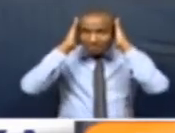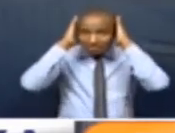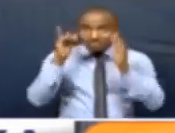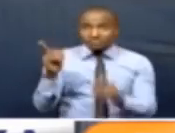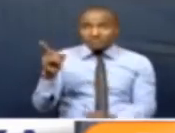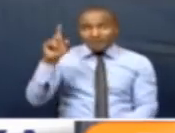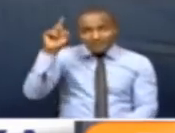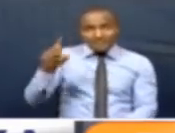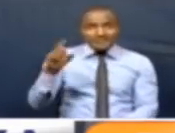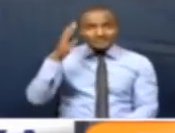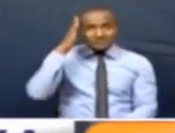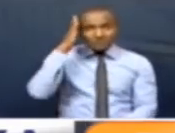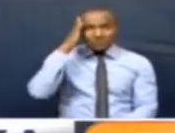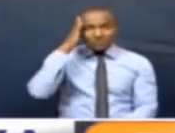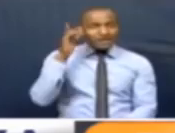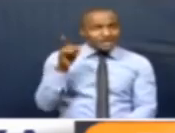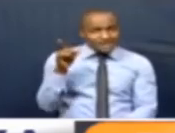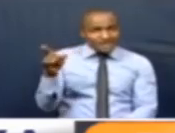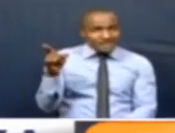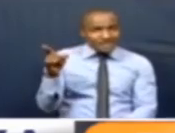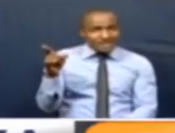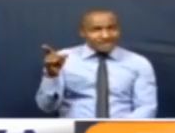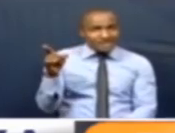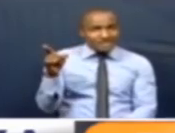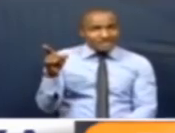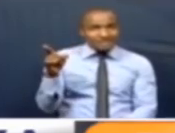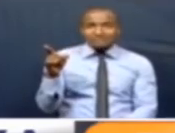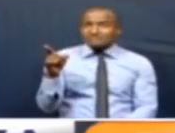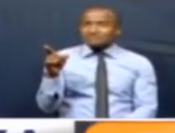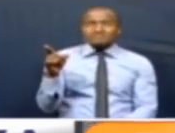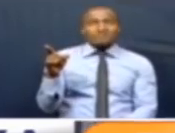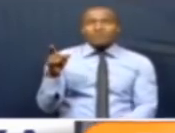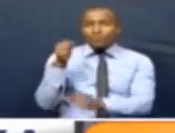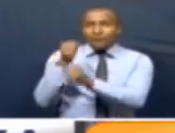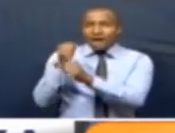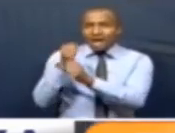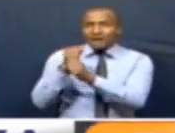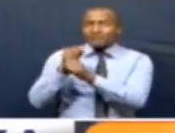ajue ya kwamba yeye ni cast kwa Foreign Affairs Ministry, not transport.